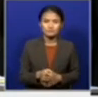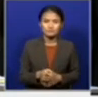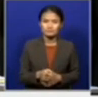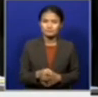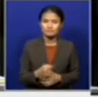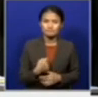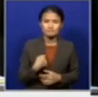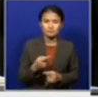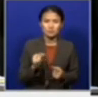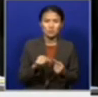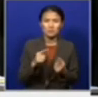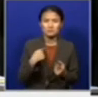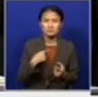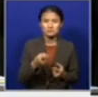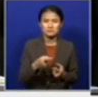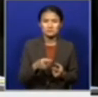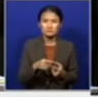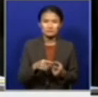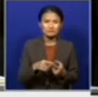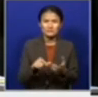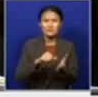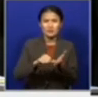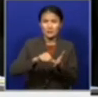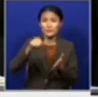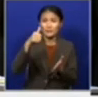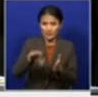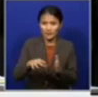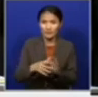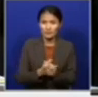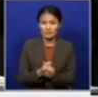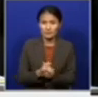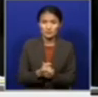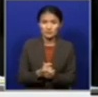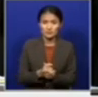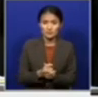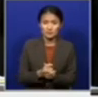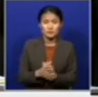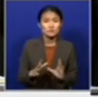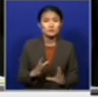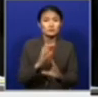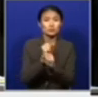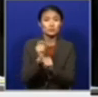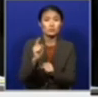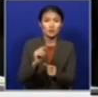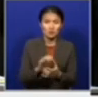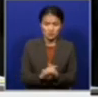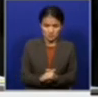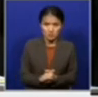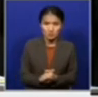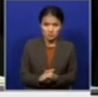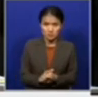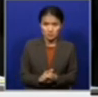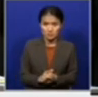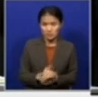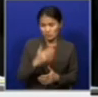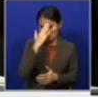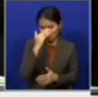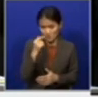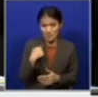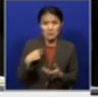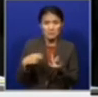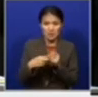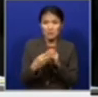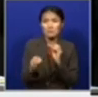เติมแต่ว่าไม่ว่าอย่างไรค่ะการเขียนข้อสงวนดังกล่าวก็ไม่สามารถที่จะลบล้างวัตถุประสงค์เดิมของ